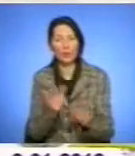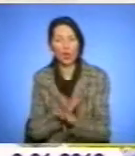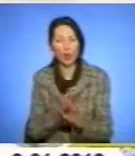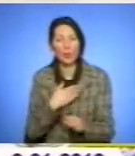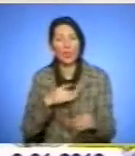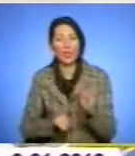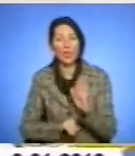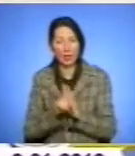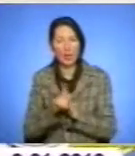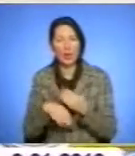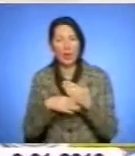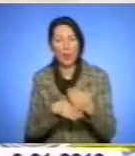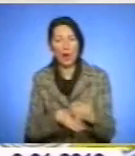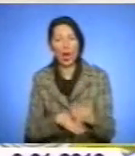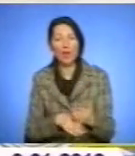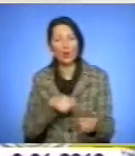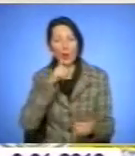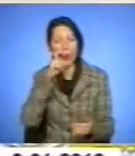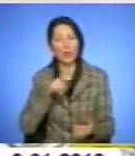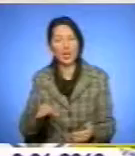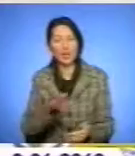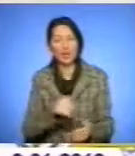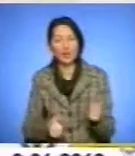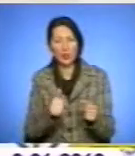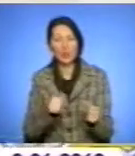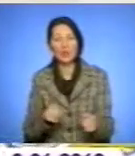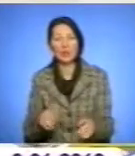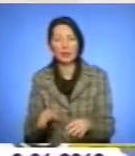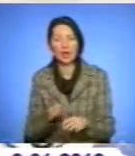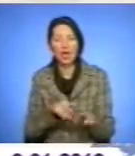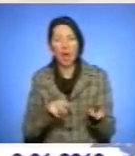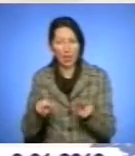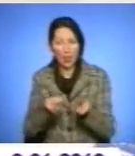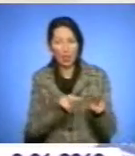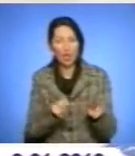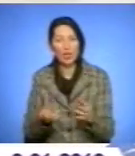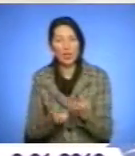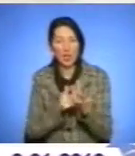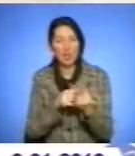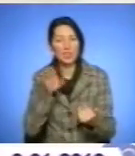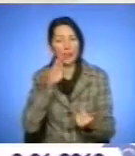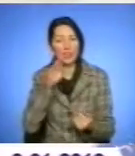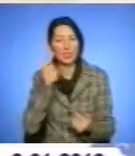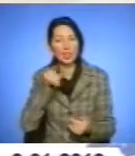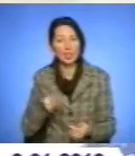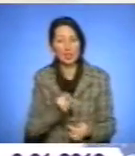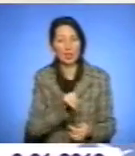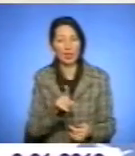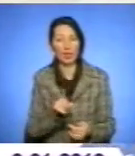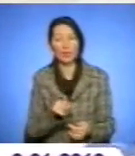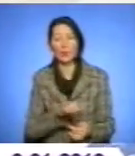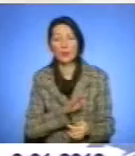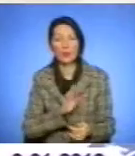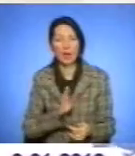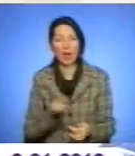Україні автоматизувати сеть наблюдення за кількістю води в Дністрі. для того, чтобы эти данные были у Украины, чтобы они потом